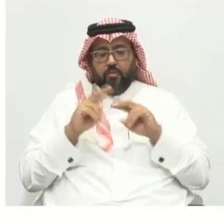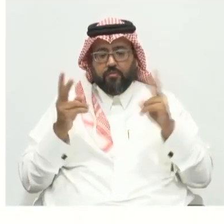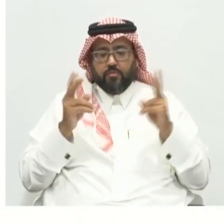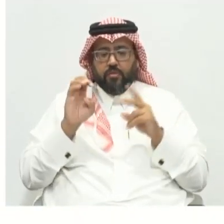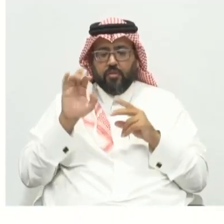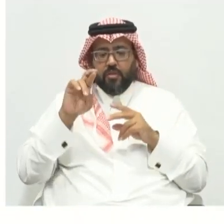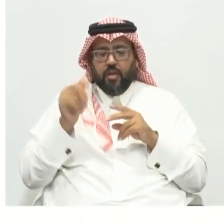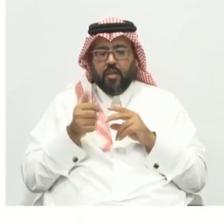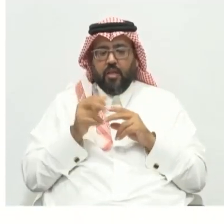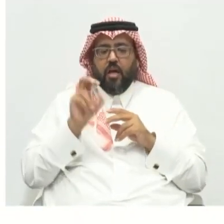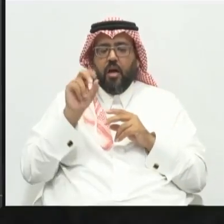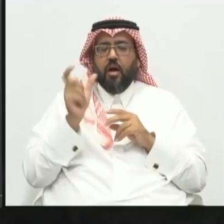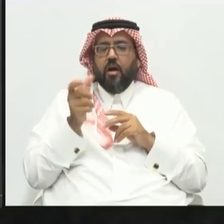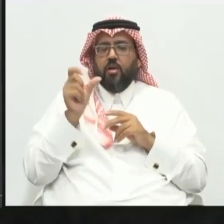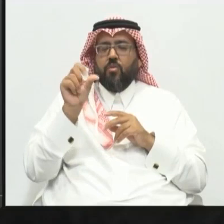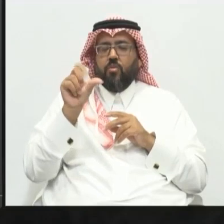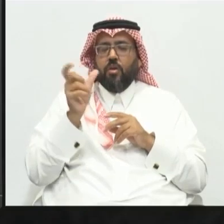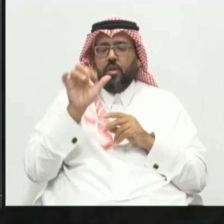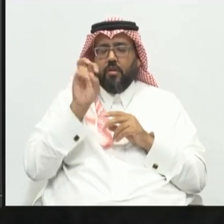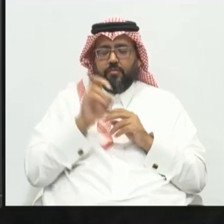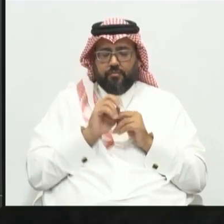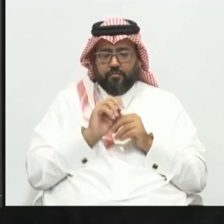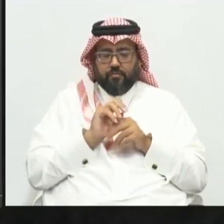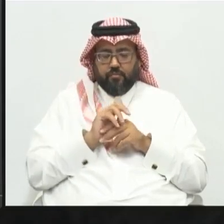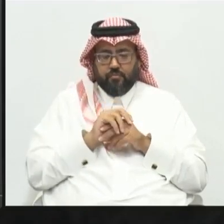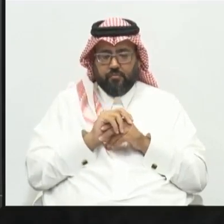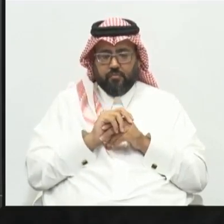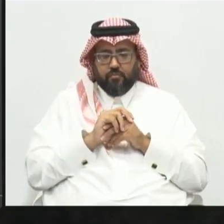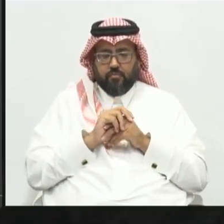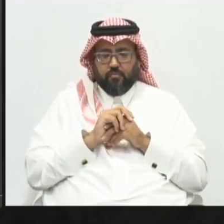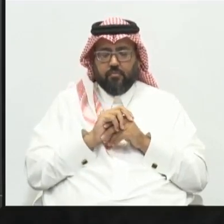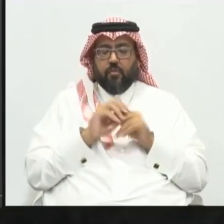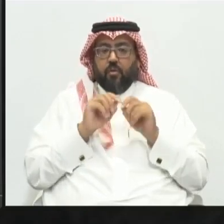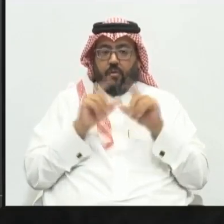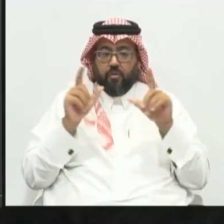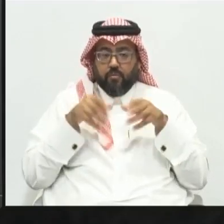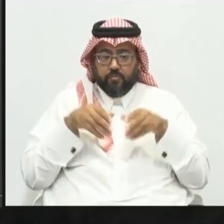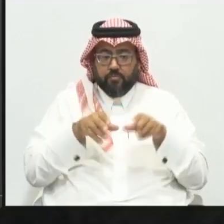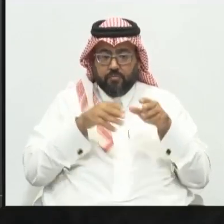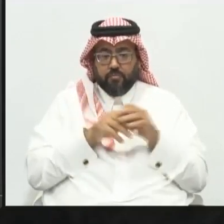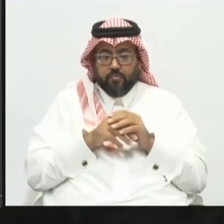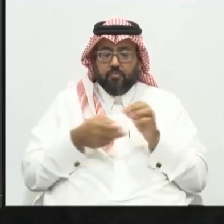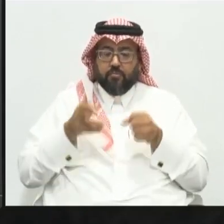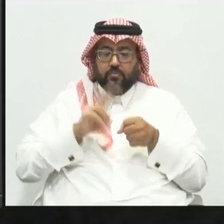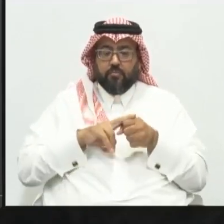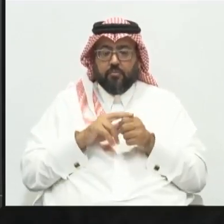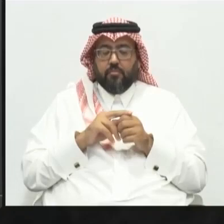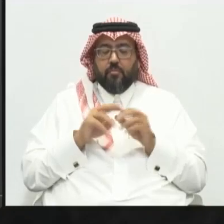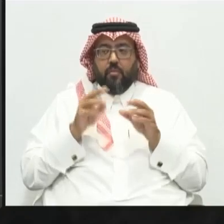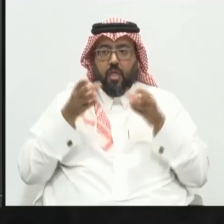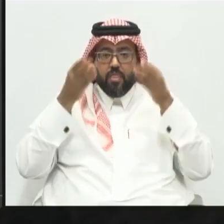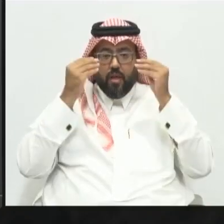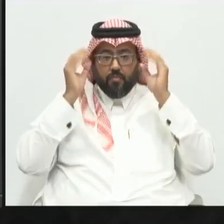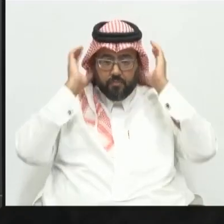القانونيه فهناك انواع للجزاءات القانونيه وهذا ما سنوضحه في من خلال مراجعتنا لما تمت